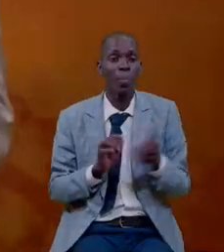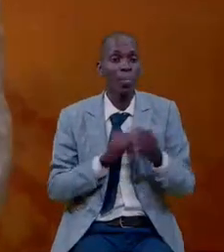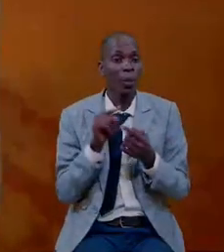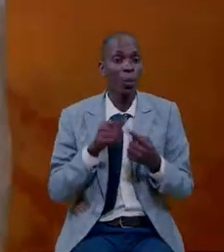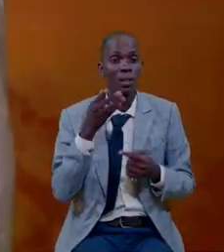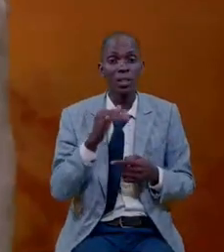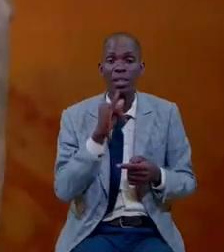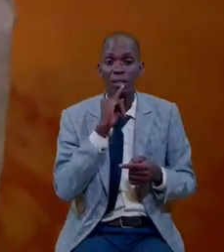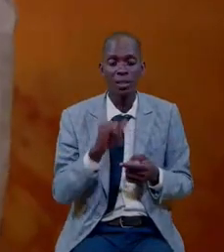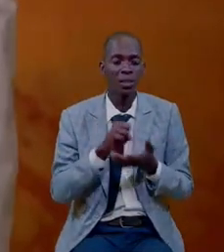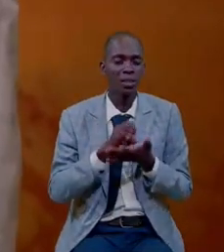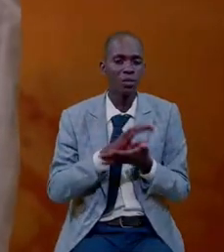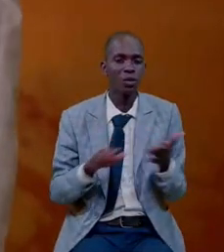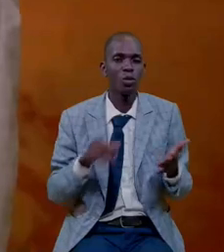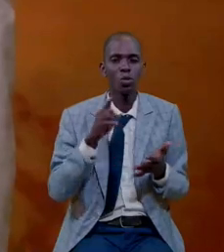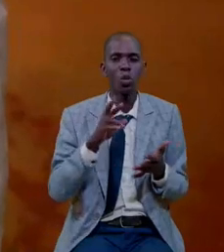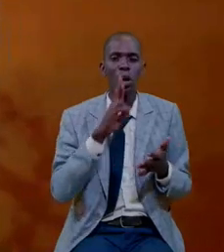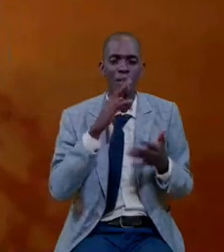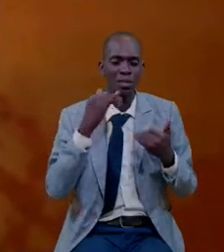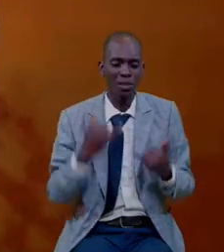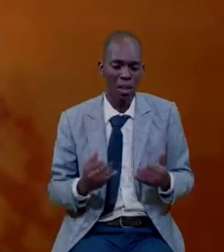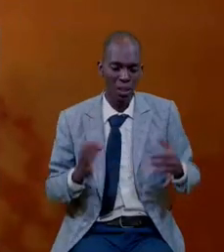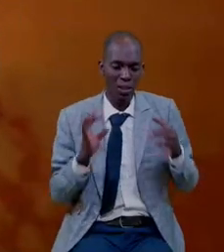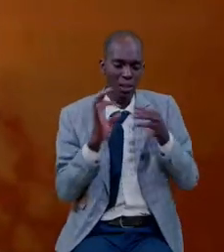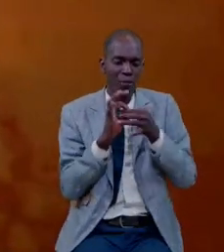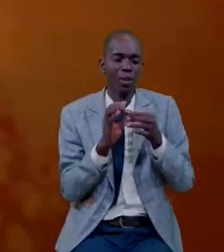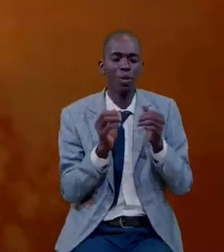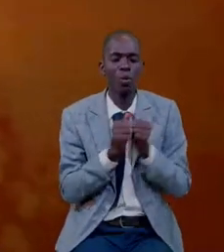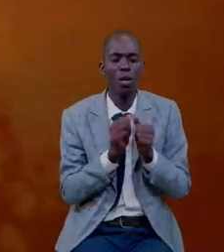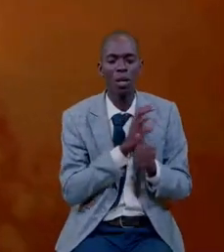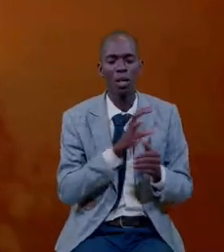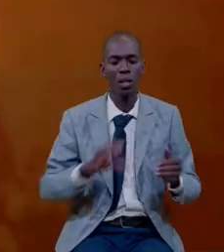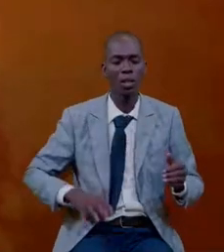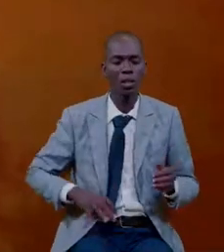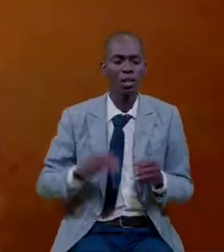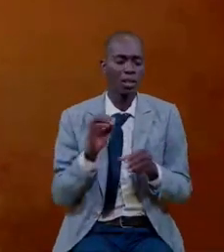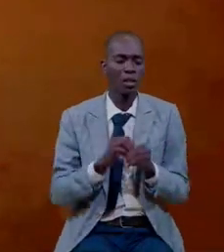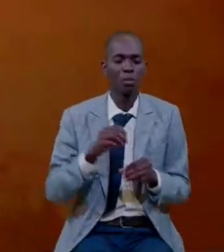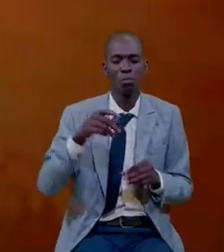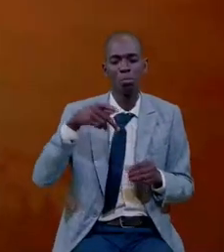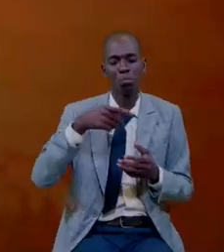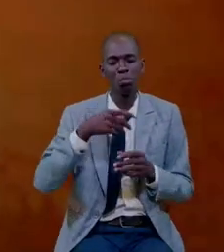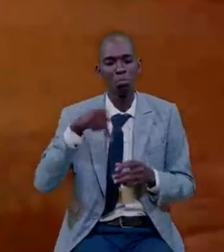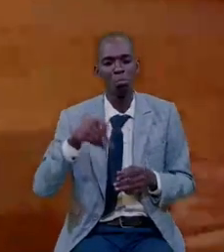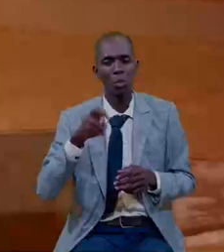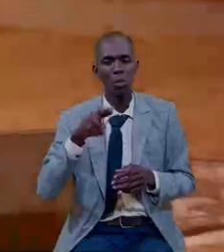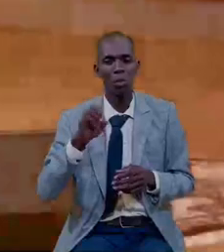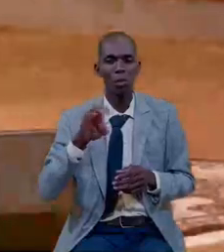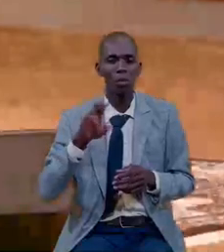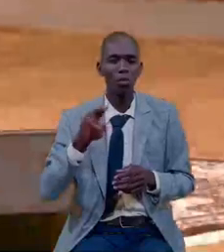Quand il est la sanctification, vous identifiez à Christ en persécution, en opprobre, en tout.